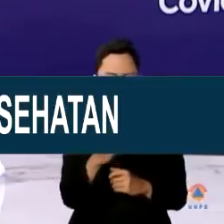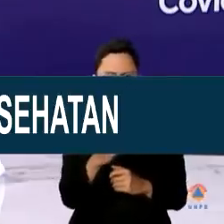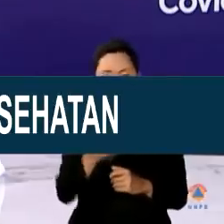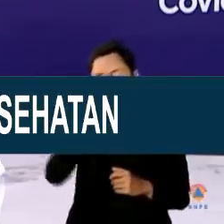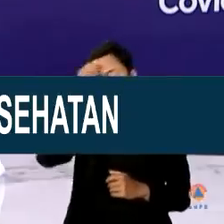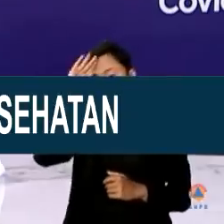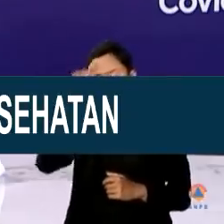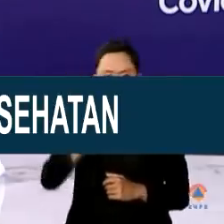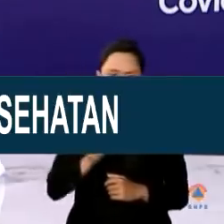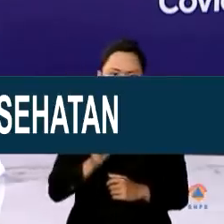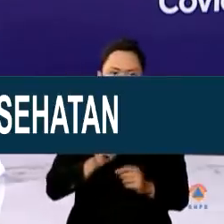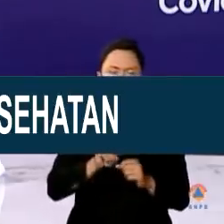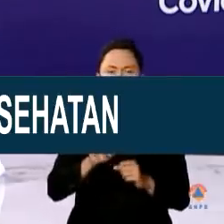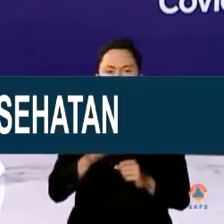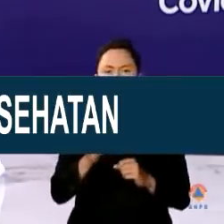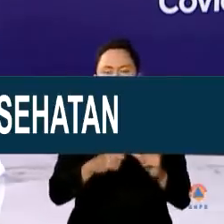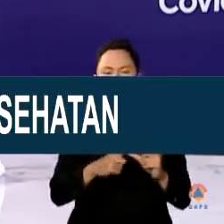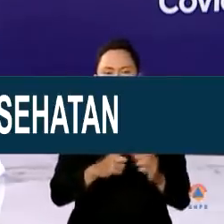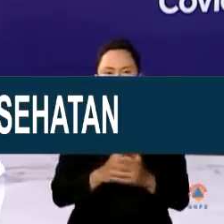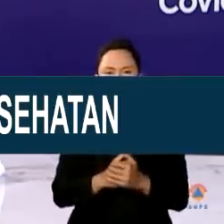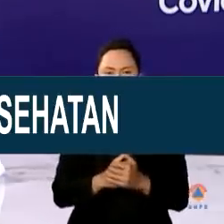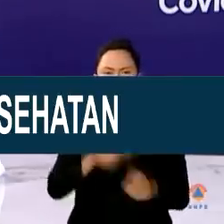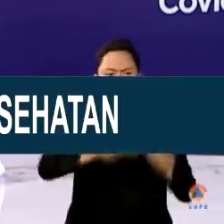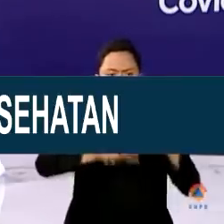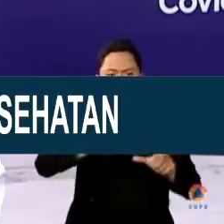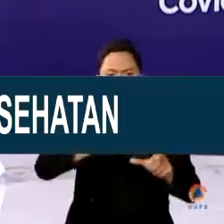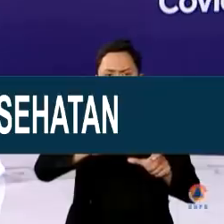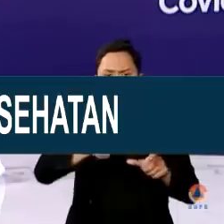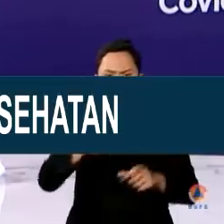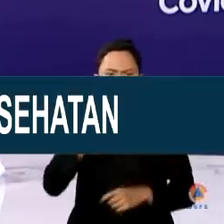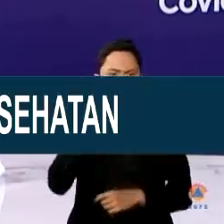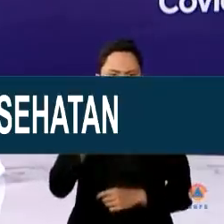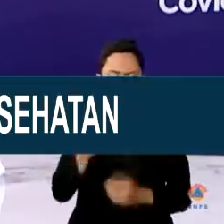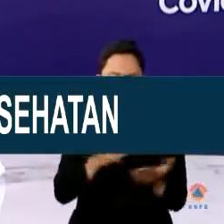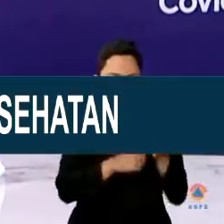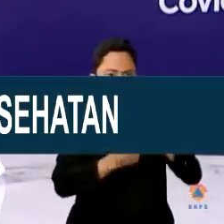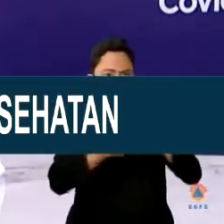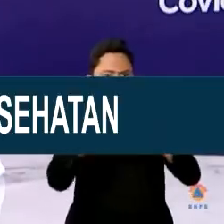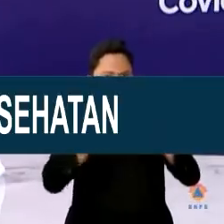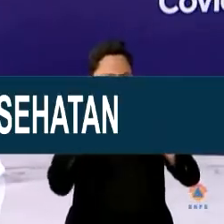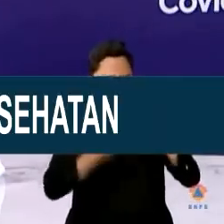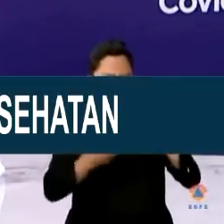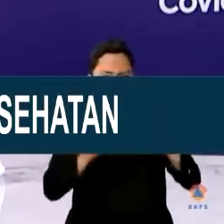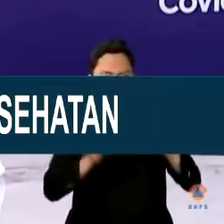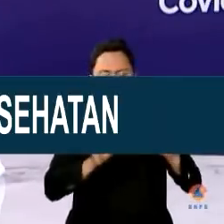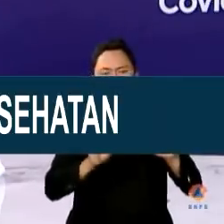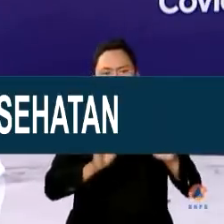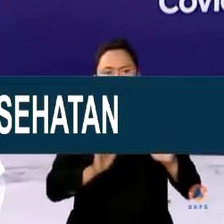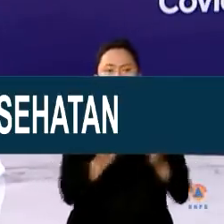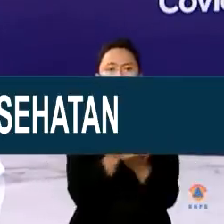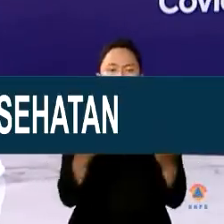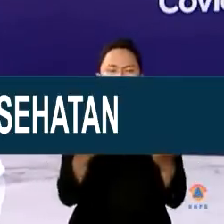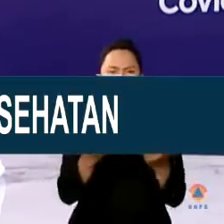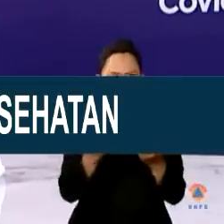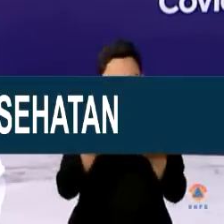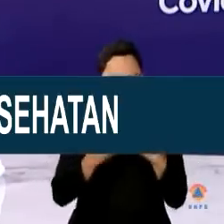penyakit yang disebabkan oleh virus yang tidak terlihat, sehingga tidak semua orang memiliki gejala pada saat awal terkena. Untuk itu, masyarakat